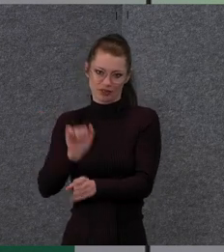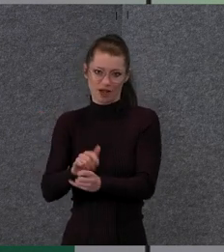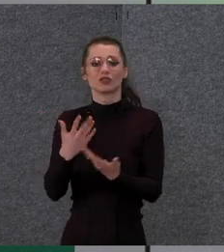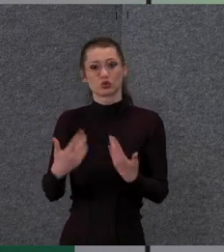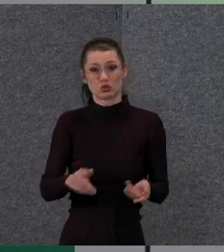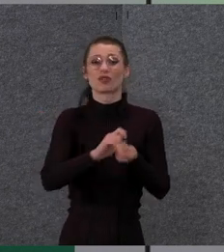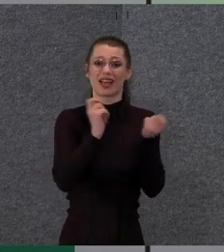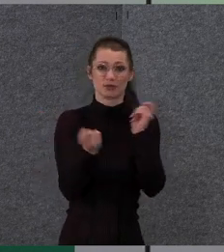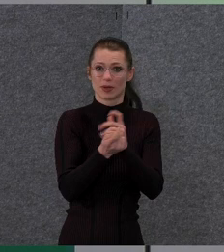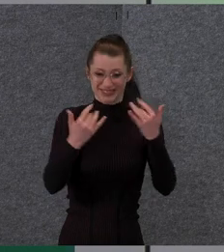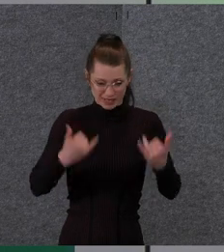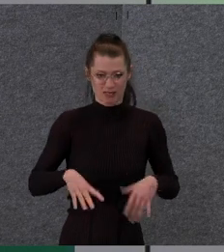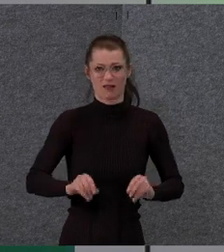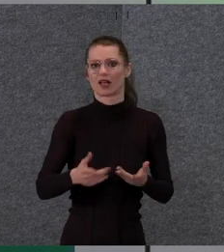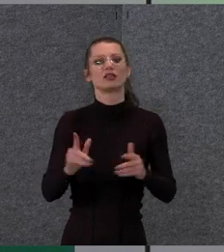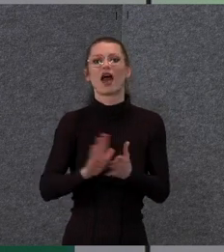jetzt beginnen, die können wir nicht aufschieben.